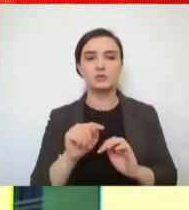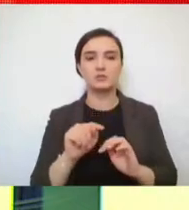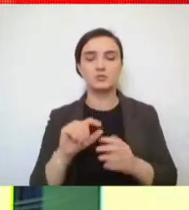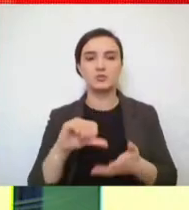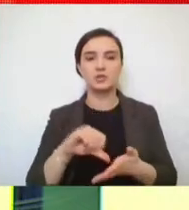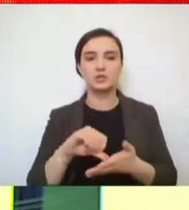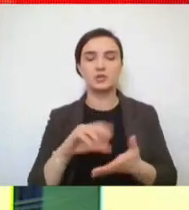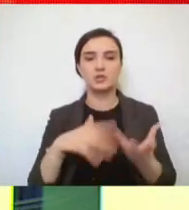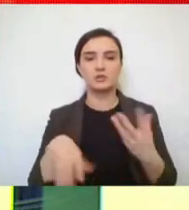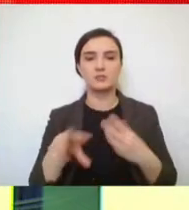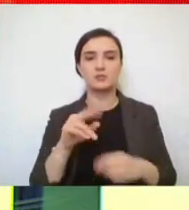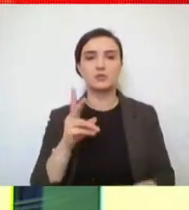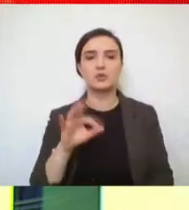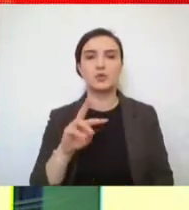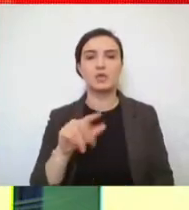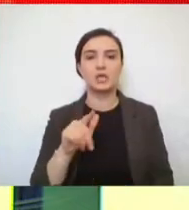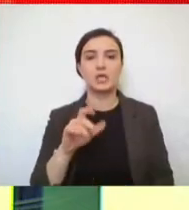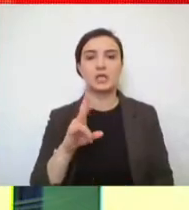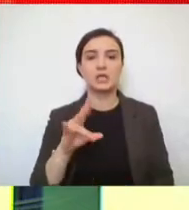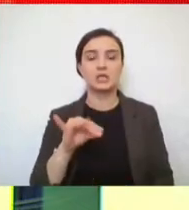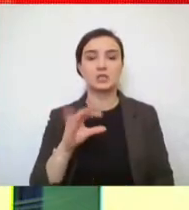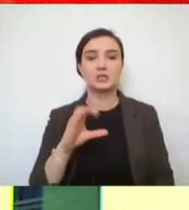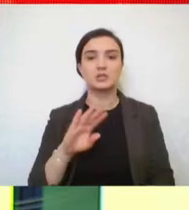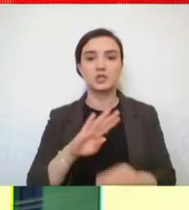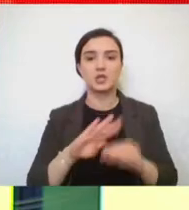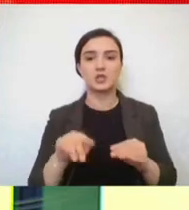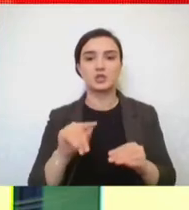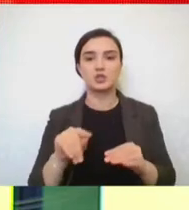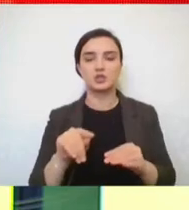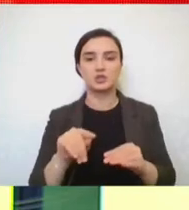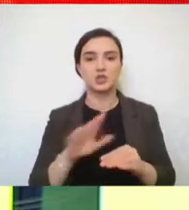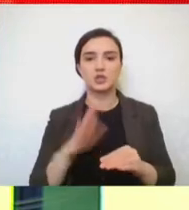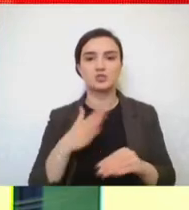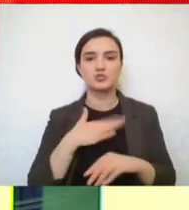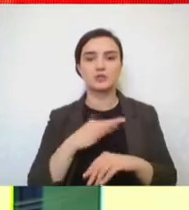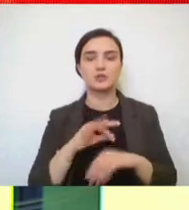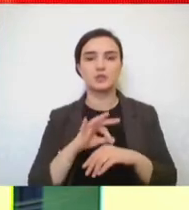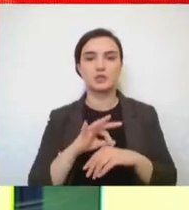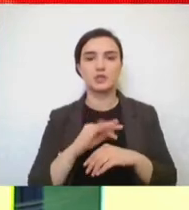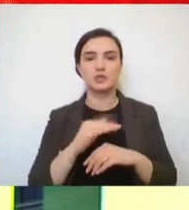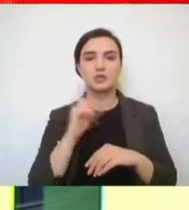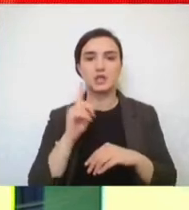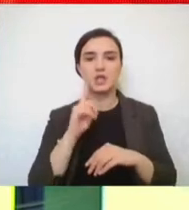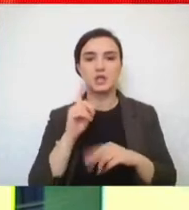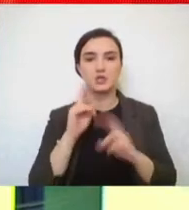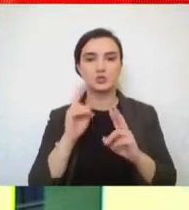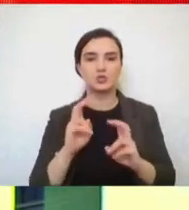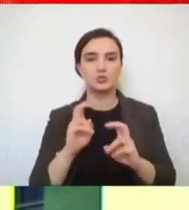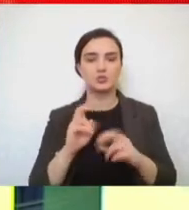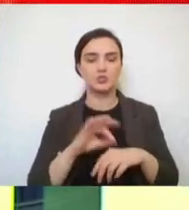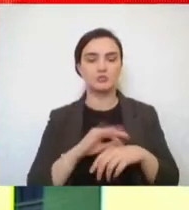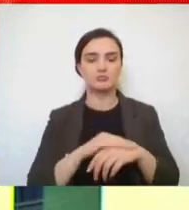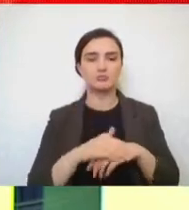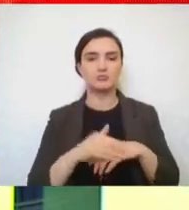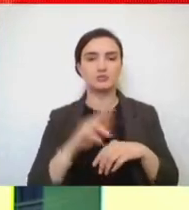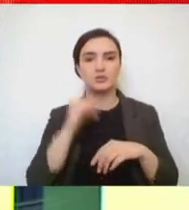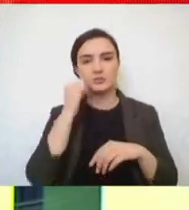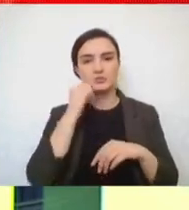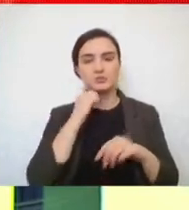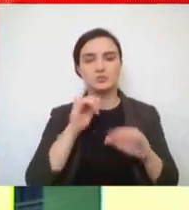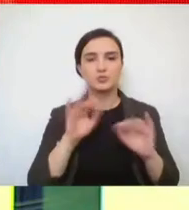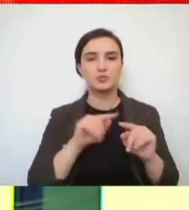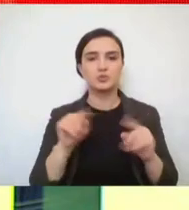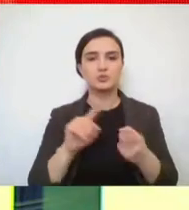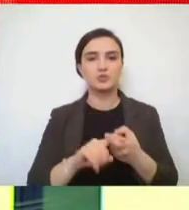კოლაგენის წარმოქმნაში და კოლაგენის გარეშე არც ჩვენი კანის ახალგაზრდობა დადაბერების პროცესი ამას უკავშირდება